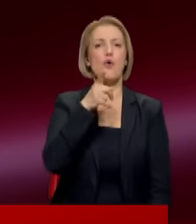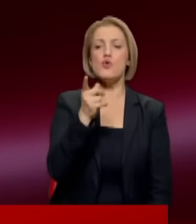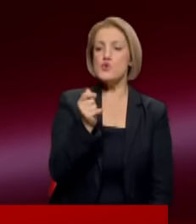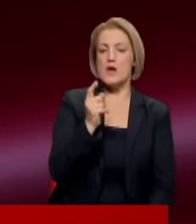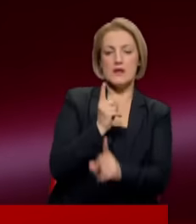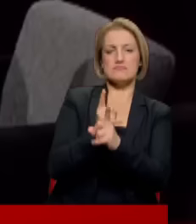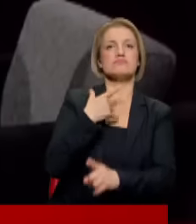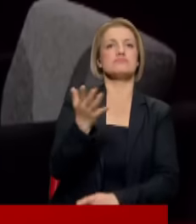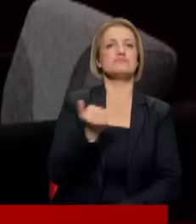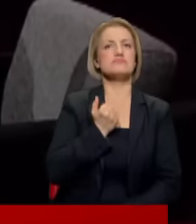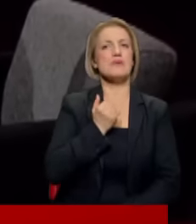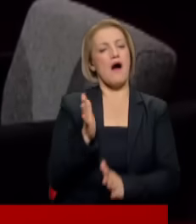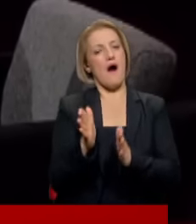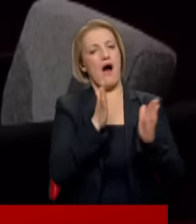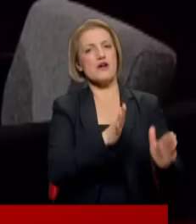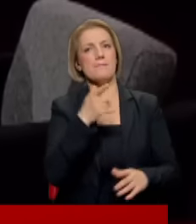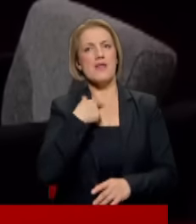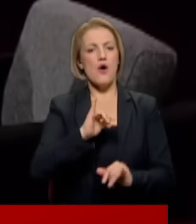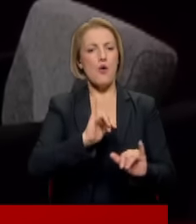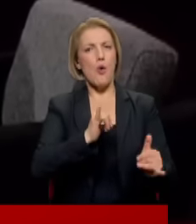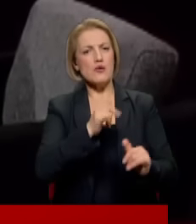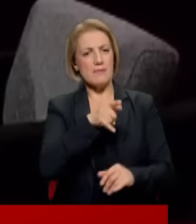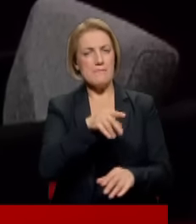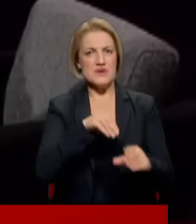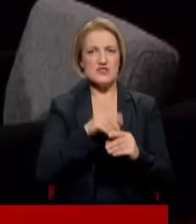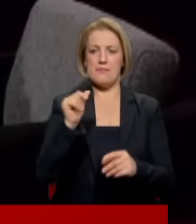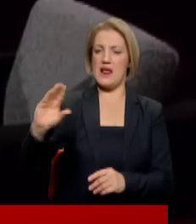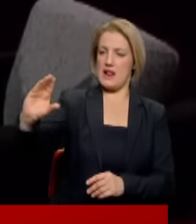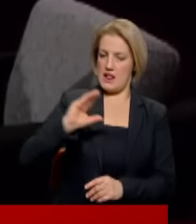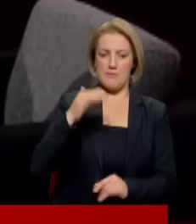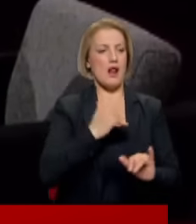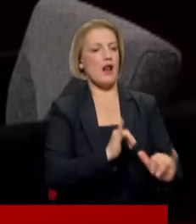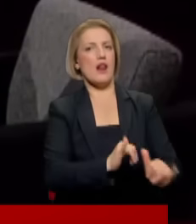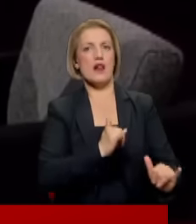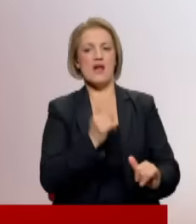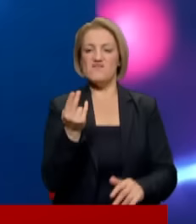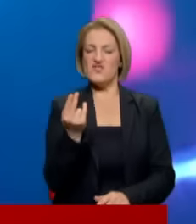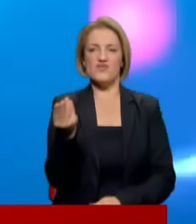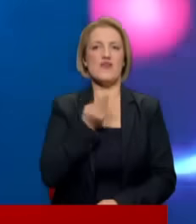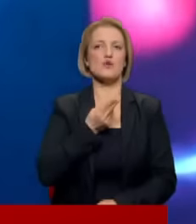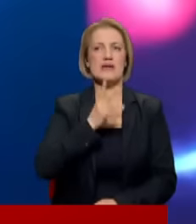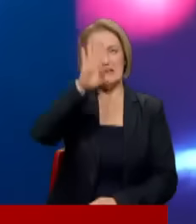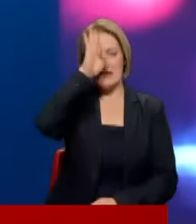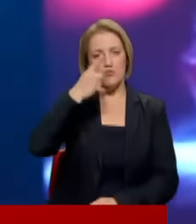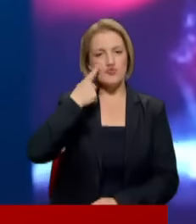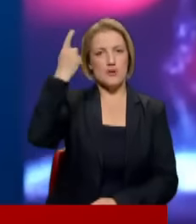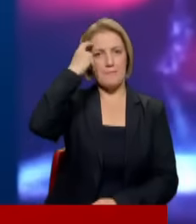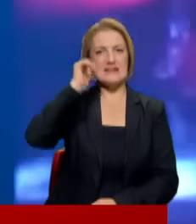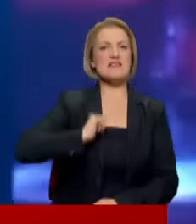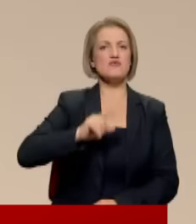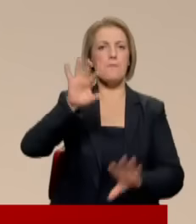ücretini alırdım Ayrıca bana orada oyun oynamam için para verirlerdi fiş verirlerdi İstanbul Cumhuriyet